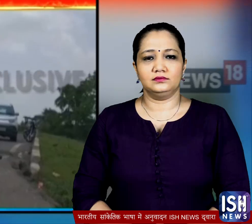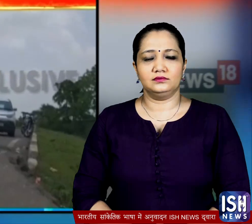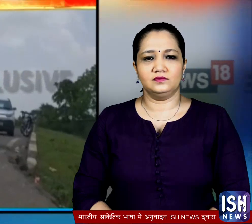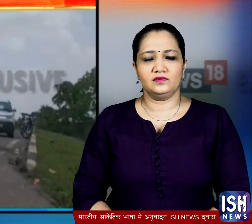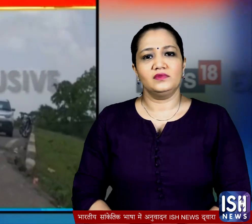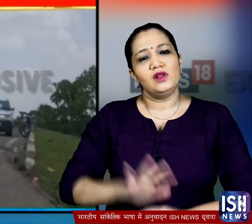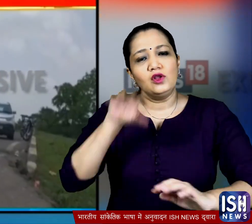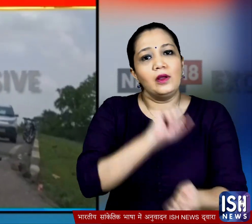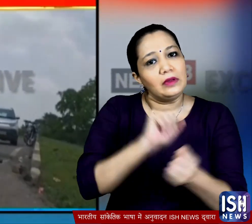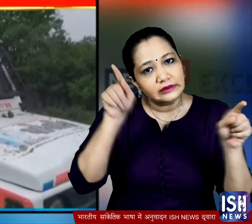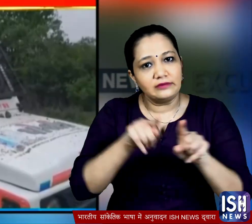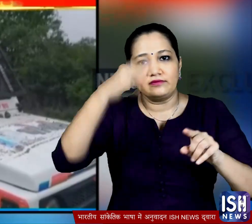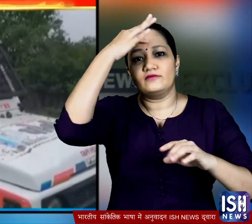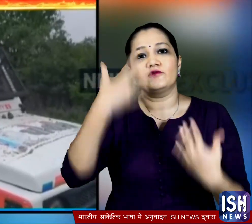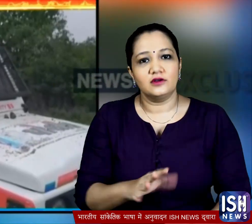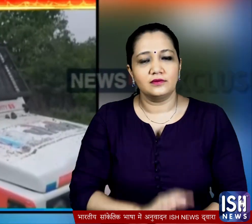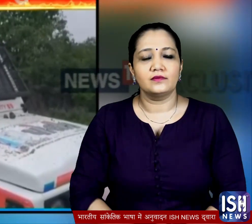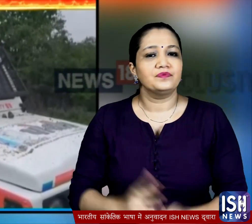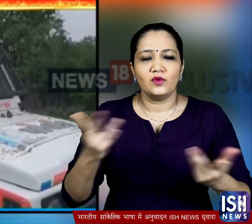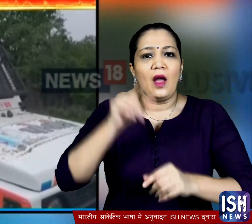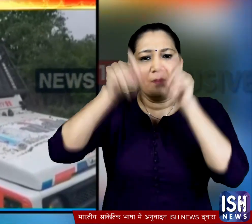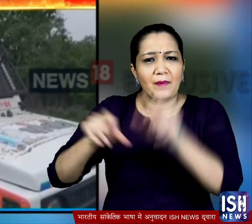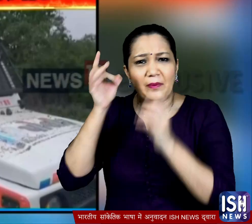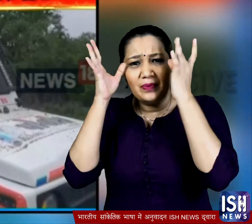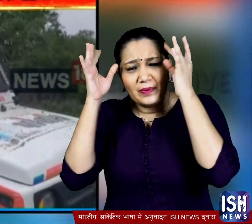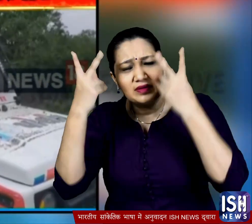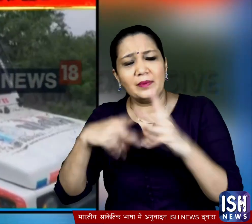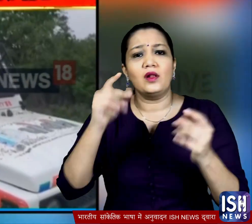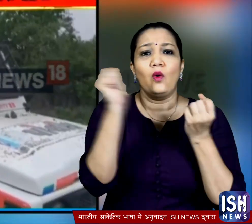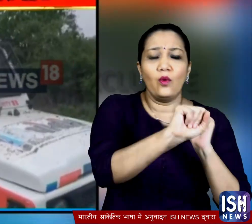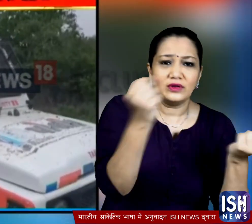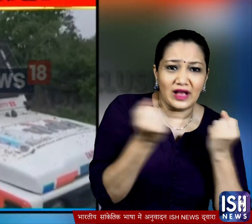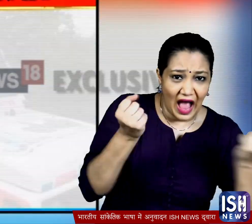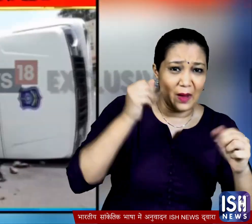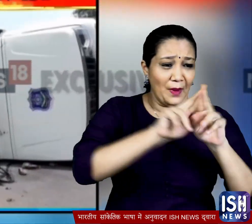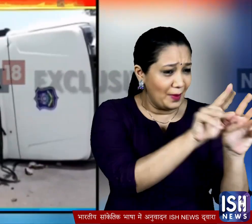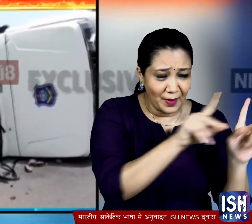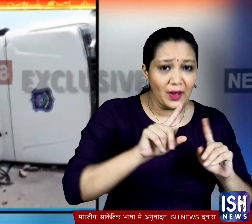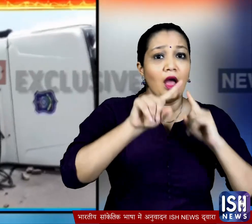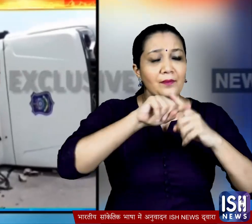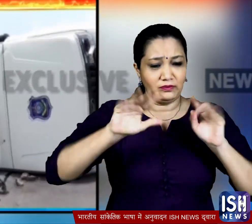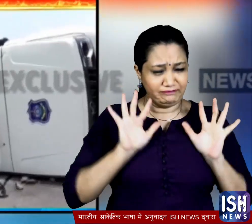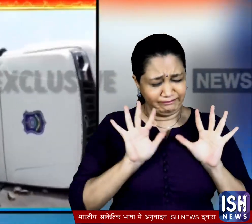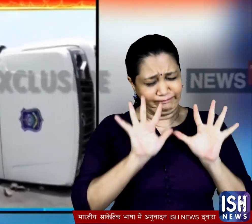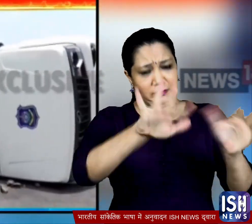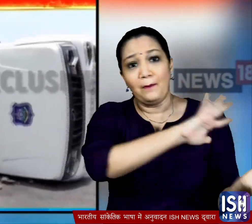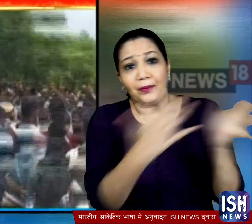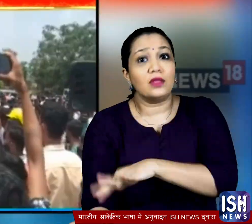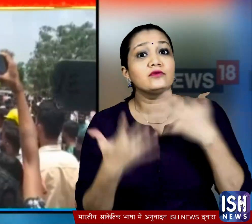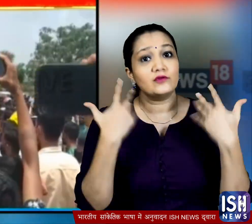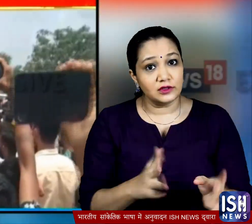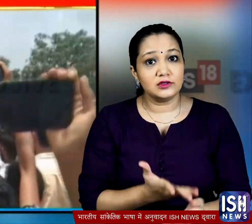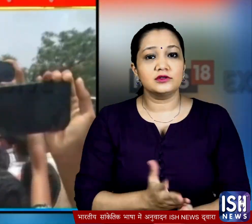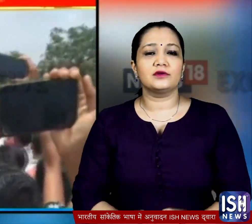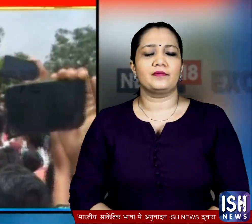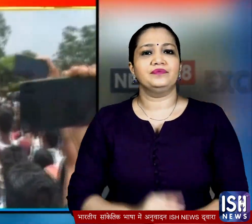जिसका खमियाजा पुलिस वालों को उठाना पड़ा। इस कार्रवाई से नाराज लोगों ने उनकी कुछ गाड़ियों में न सिर्फ तोड़फोड़ की बल्कि उन्हें बीच सड़क पर ही पलट दिया।